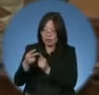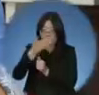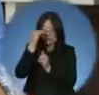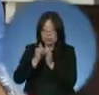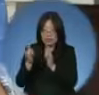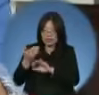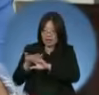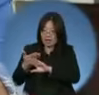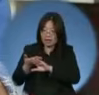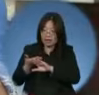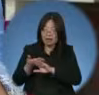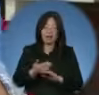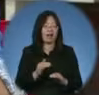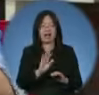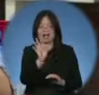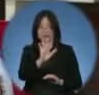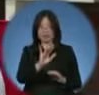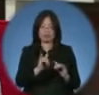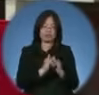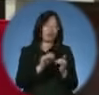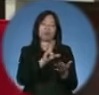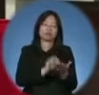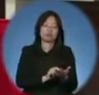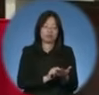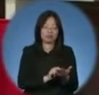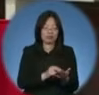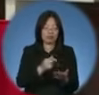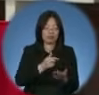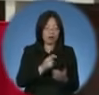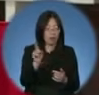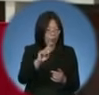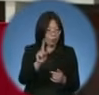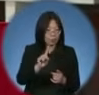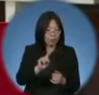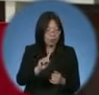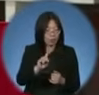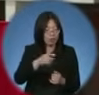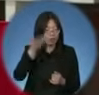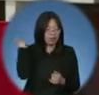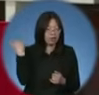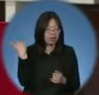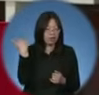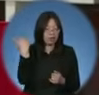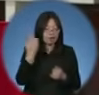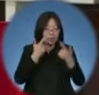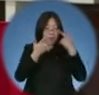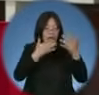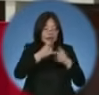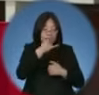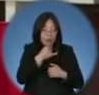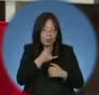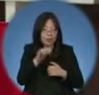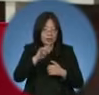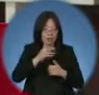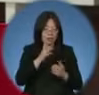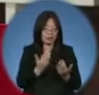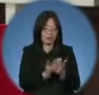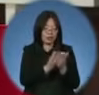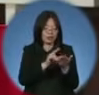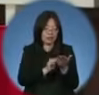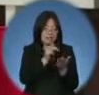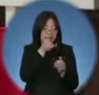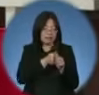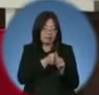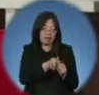거의 똑같아요. 인간의 문제는 그때 어떤 게 두드러지고 어떤 발달 과제가 있느냐에